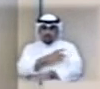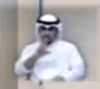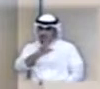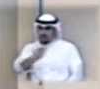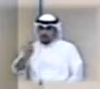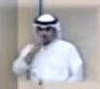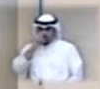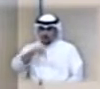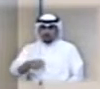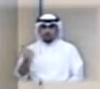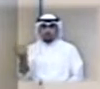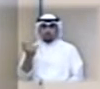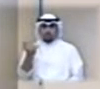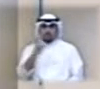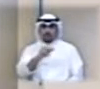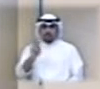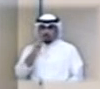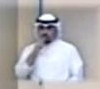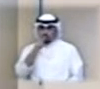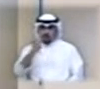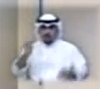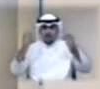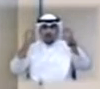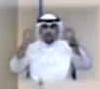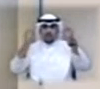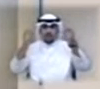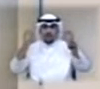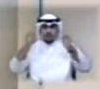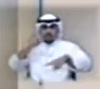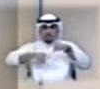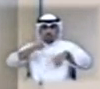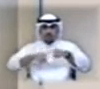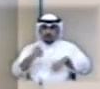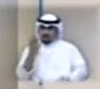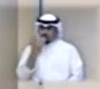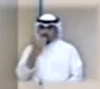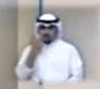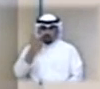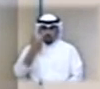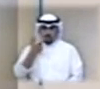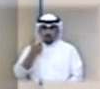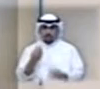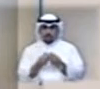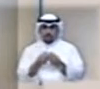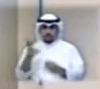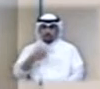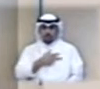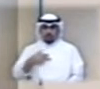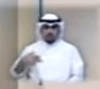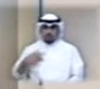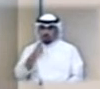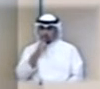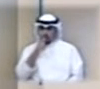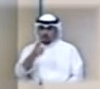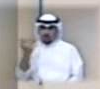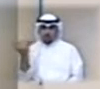ولم تتضمن هذه الآلية الدعوة إلى الإضراب أو التهديد به. خامسا، إن مجلس الوزراء يؤكد على أنه يجب